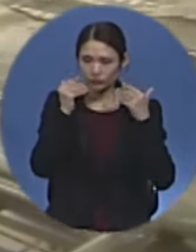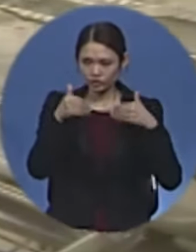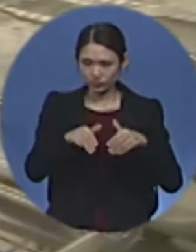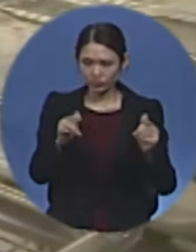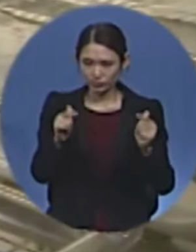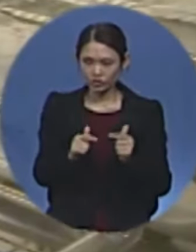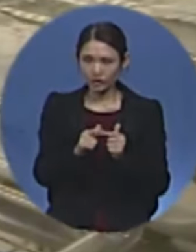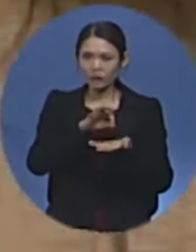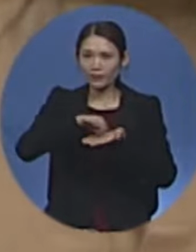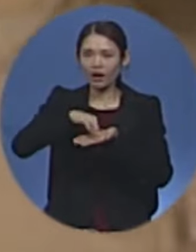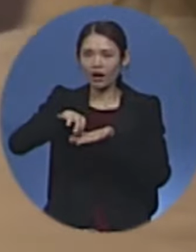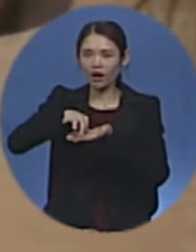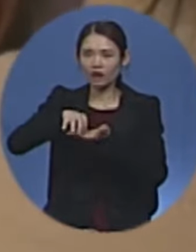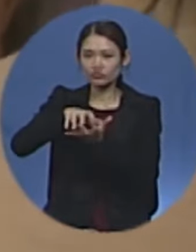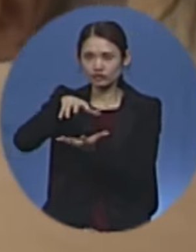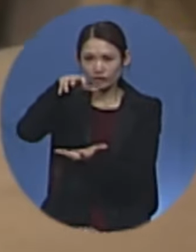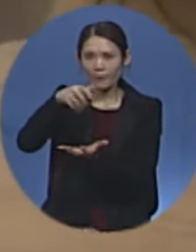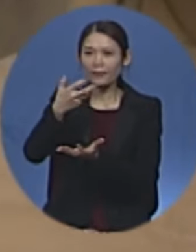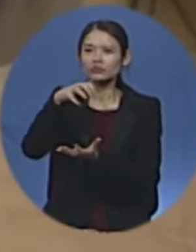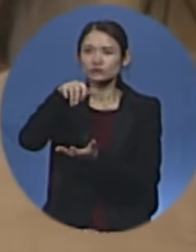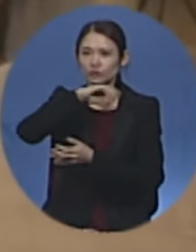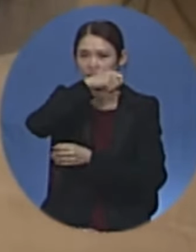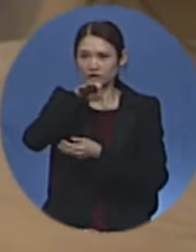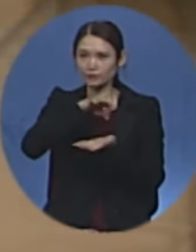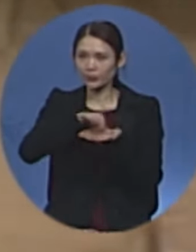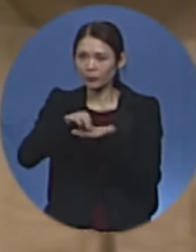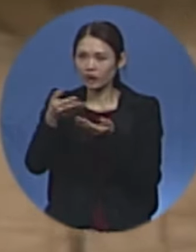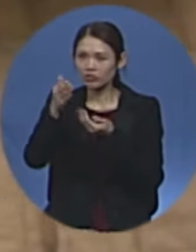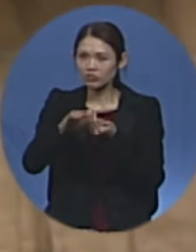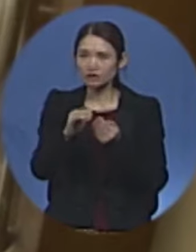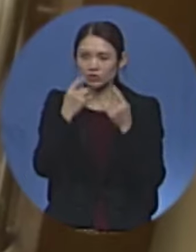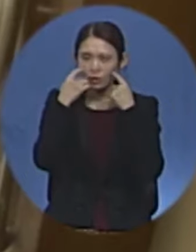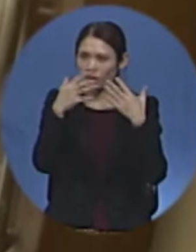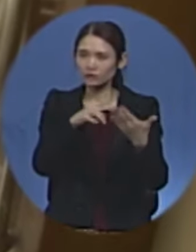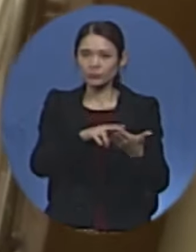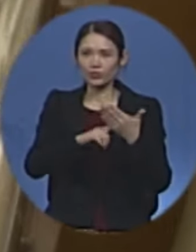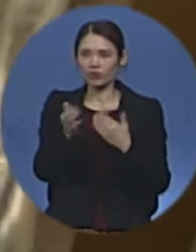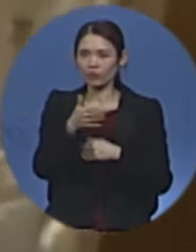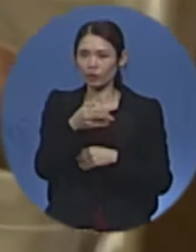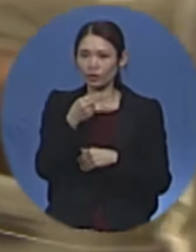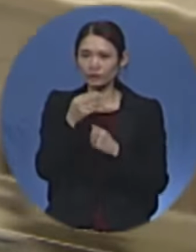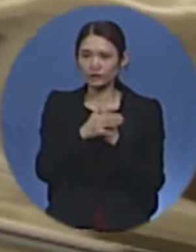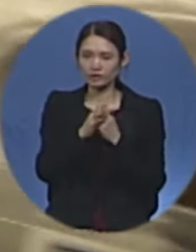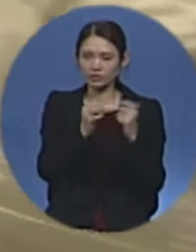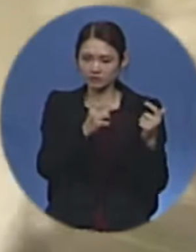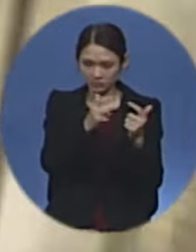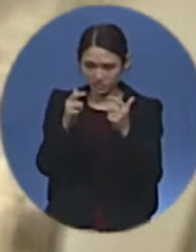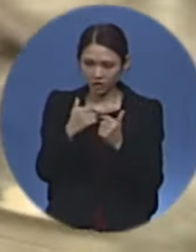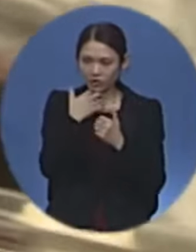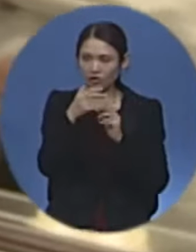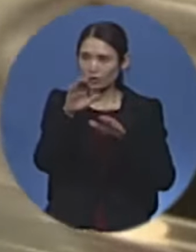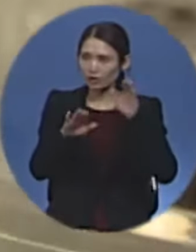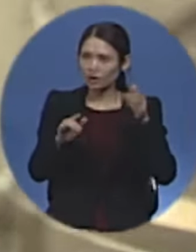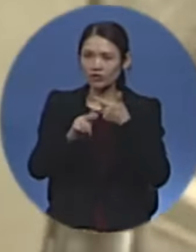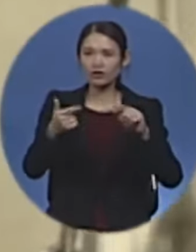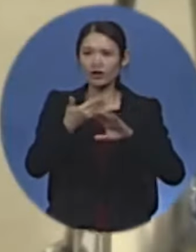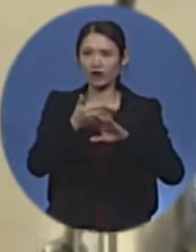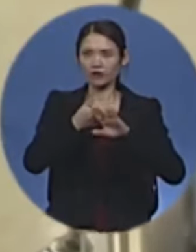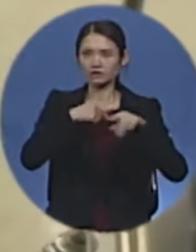쓴 돈만 80조 원에 달하지만 뚜렷한 성과를 못 내고 있는 만큼 지역, 연령 등에 따라 차별화된